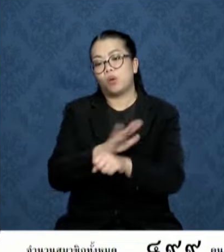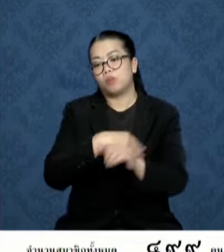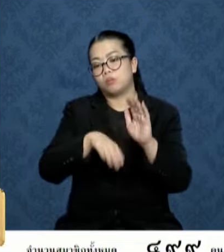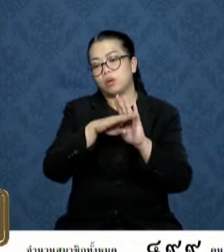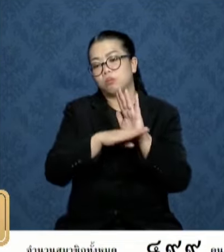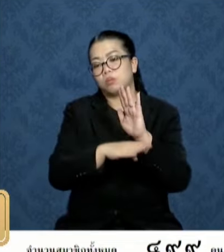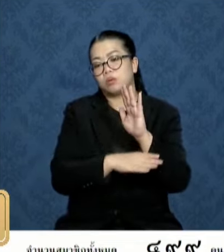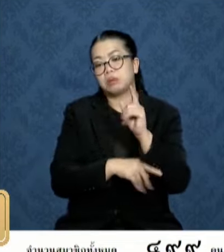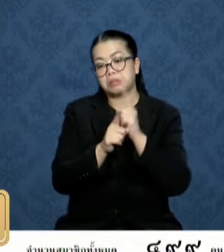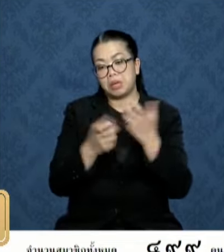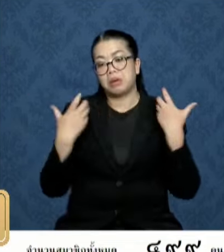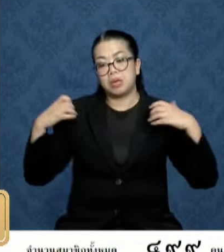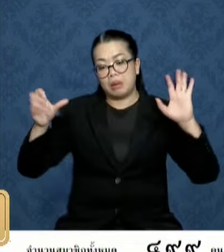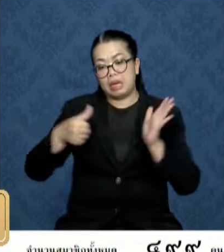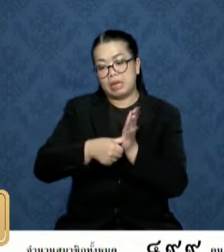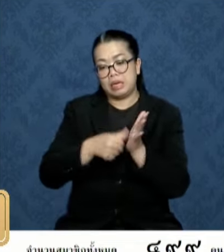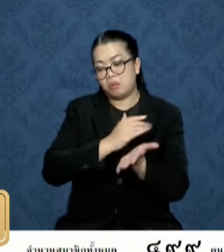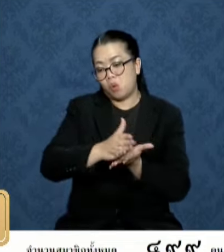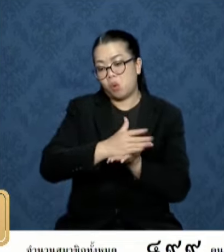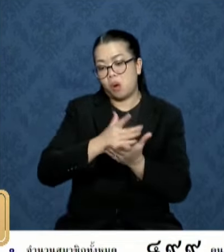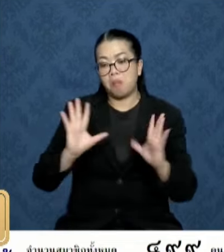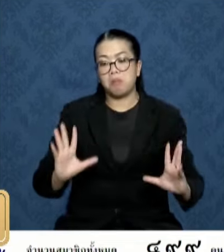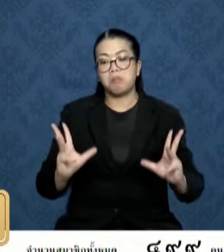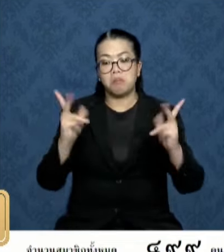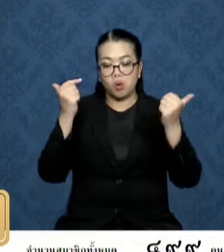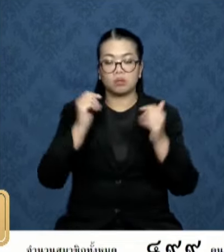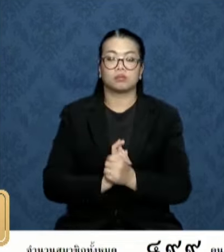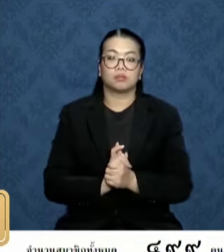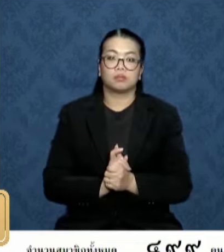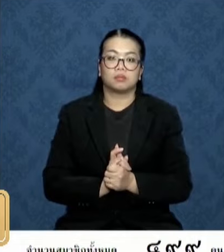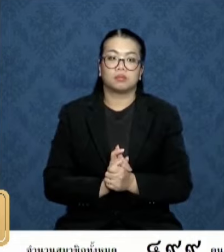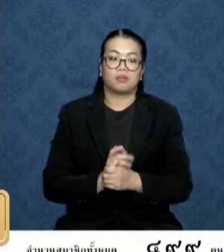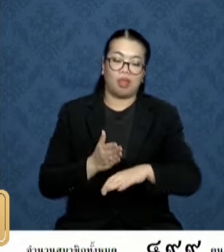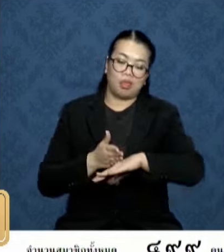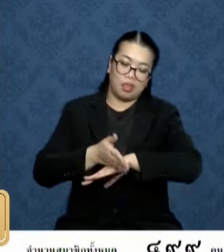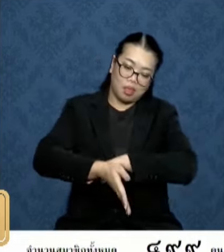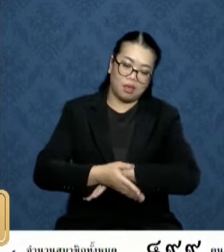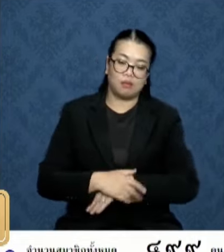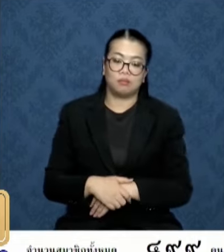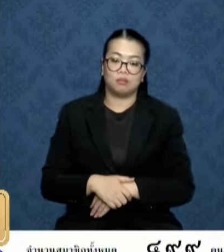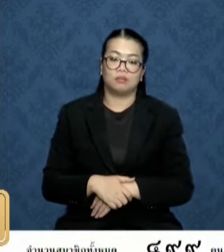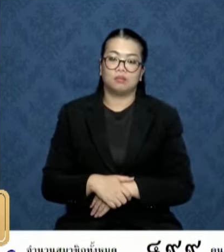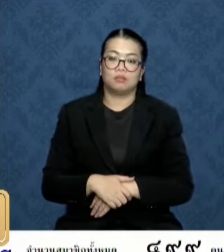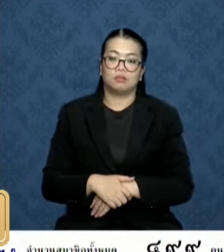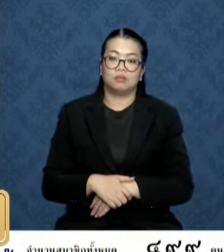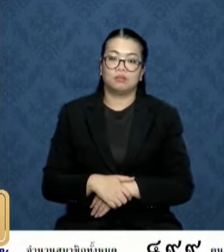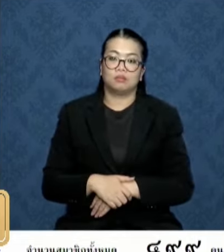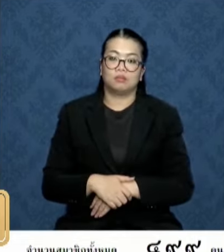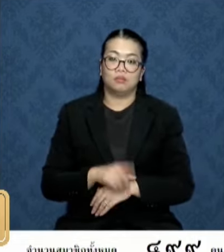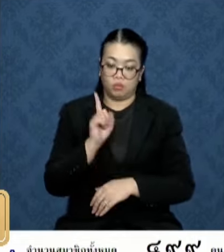ดับกว่ารัฒบาลจะใช้นี่ี้ตามมา occurrence 28 ได้หมดบนเงินขctionsทไมมการสร้างนี่เพิมนะครั